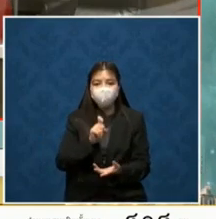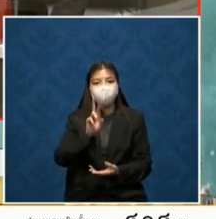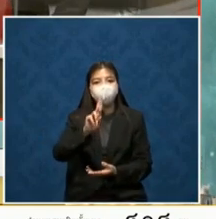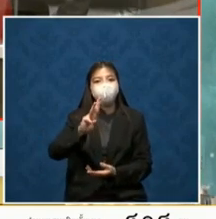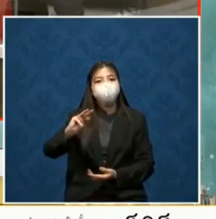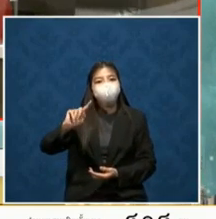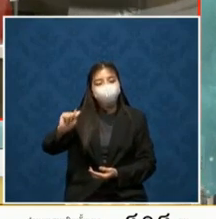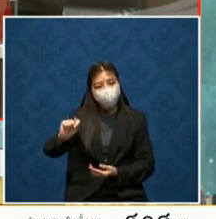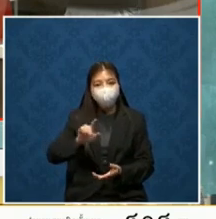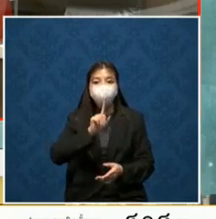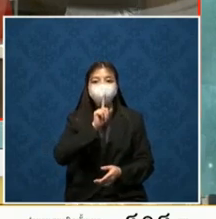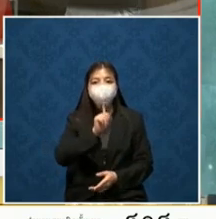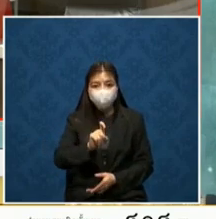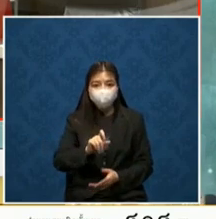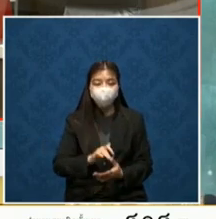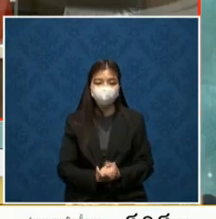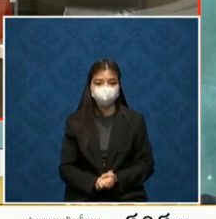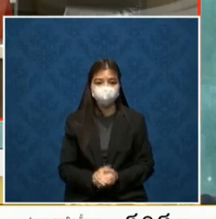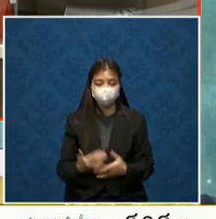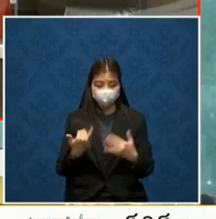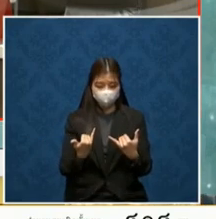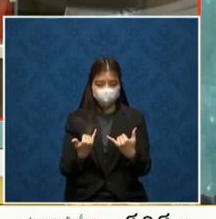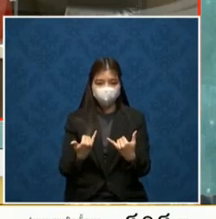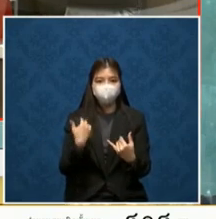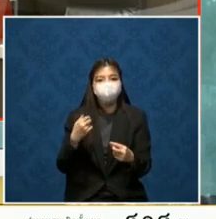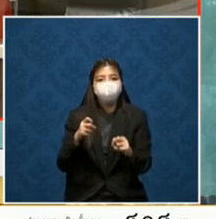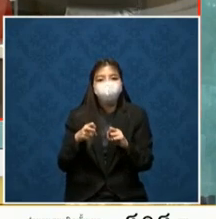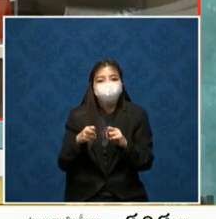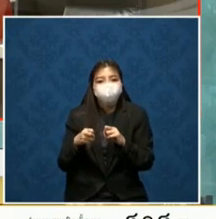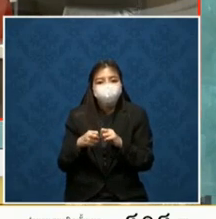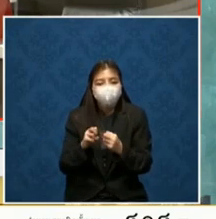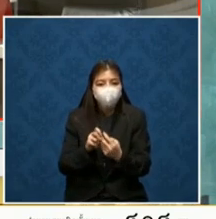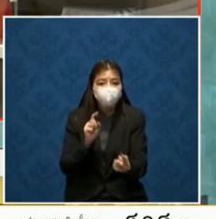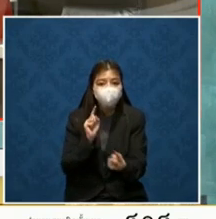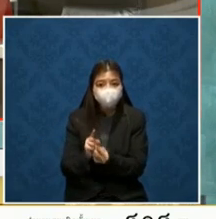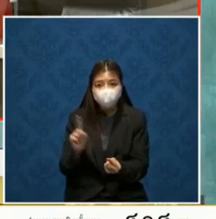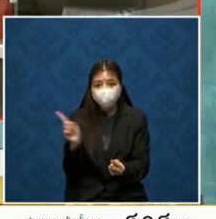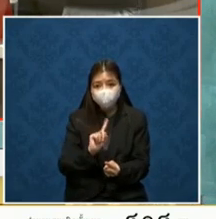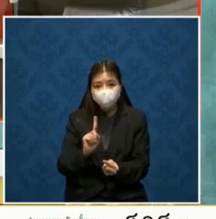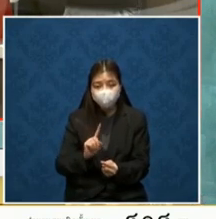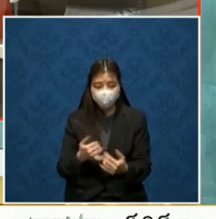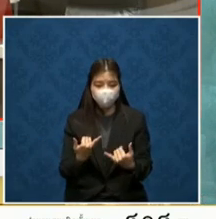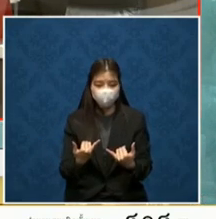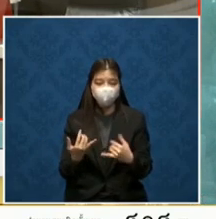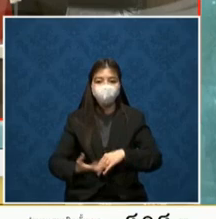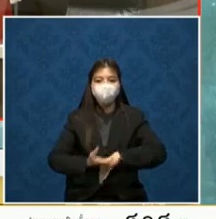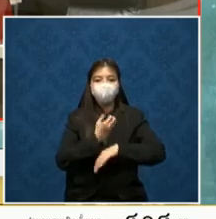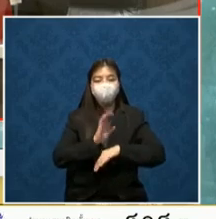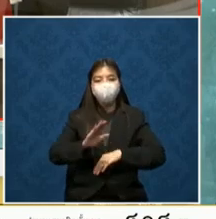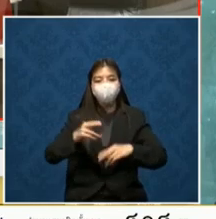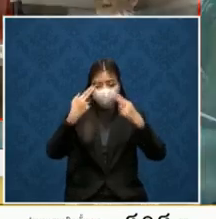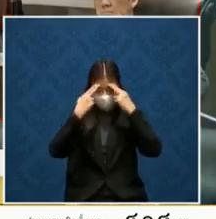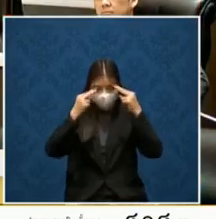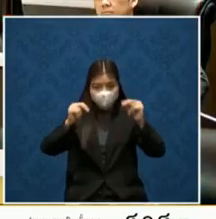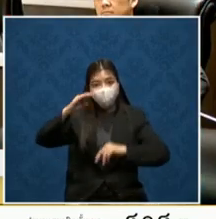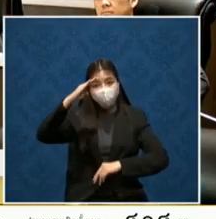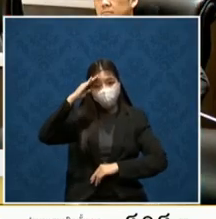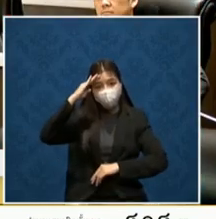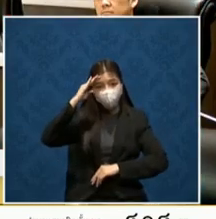ผมมีเรื่องความเดือดร้อนแล้วก็อยากจะใช้อำนาจที่นายกรัฐมนตรี